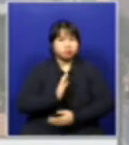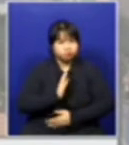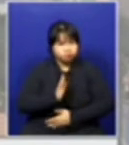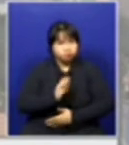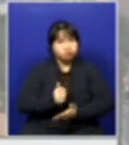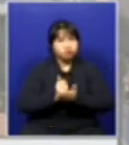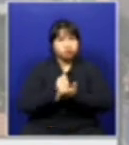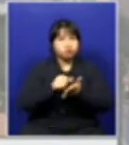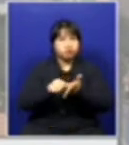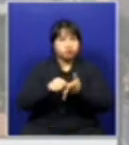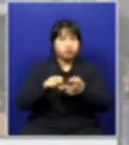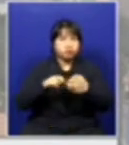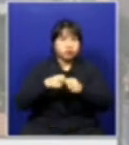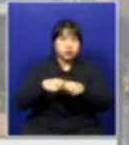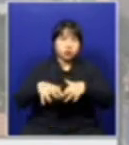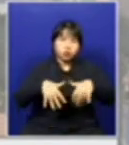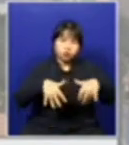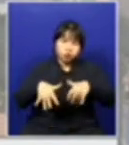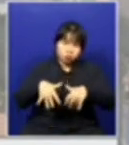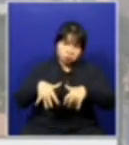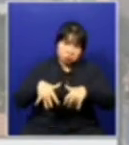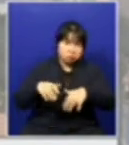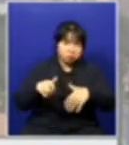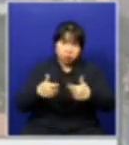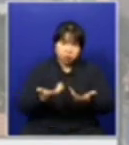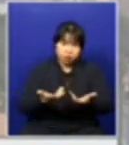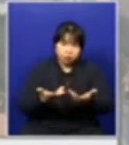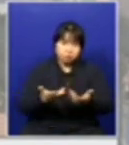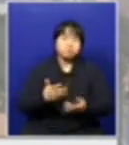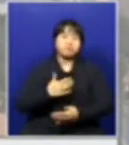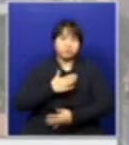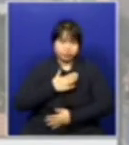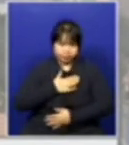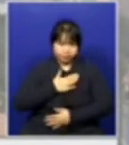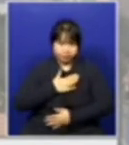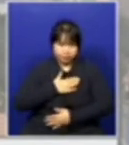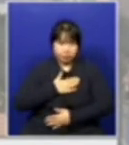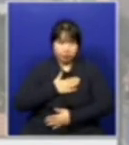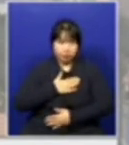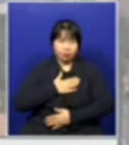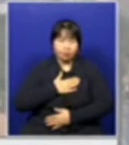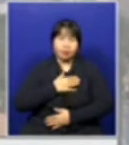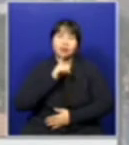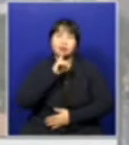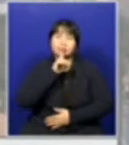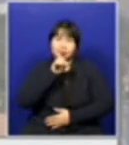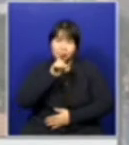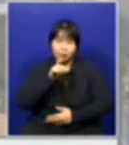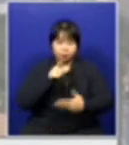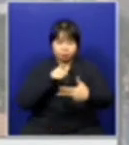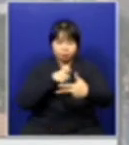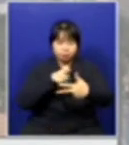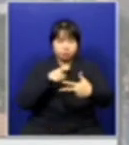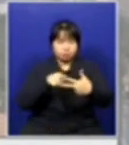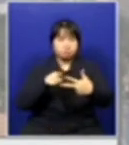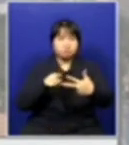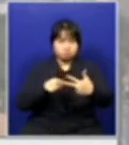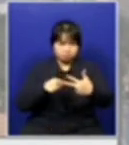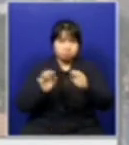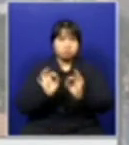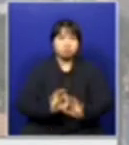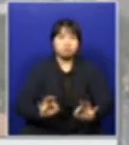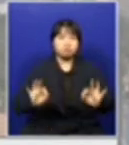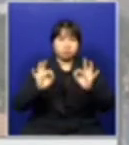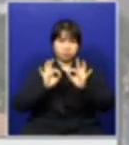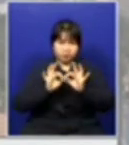ประชาชนมากน้อยแค่ไหนดิฉันขอย้ำว่าคำถามทั้ง3ข้อมีความสำคัญมากเ